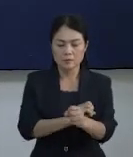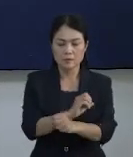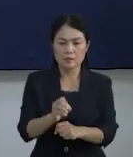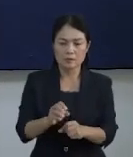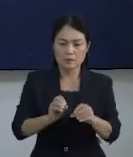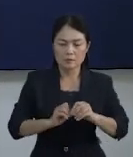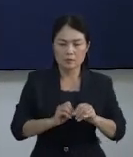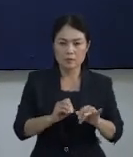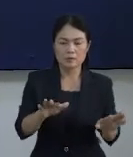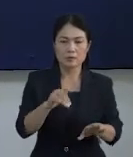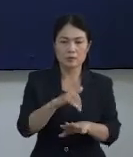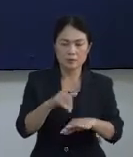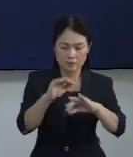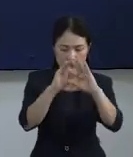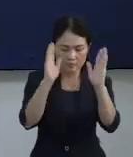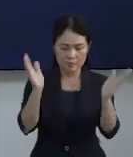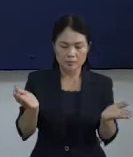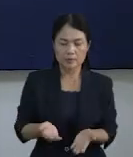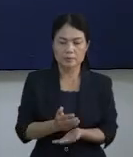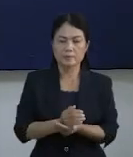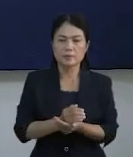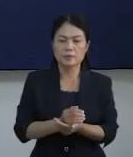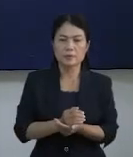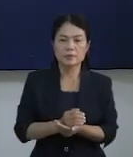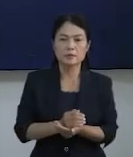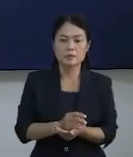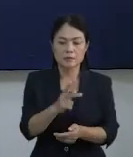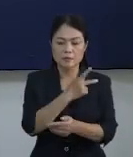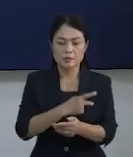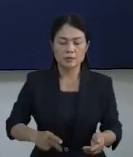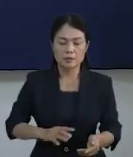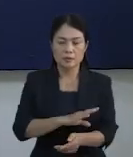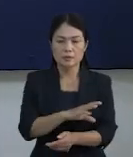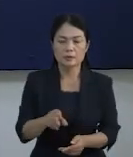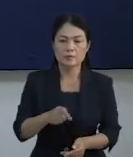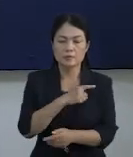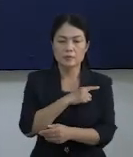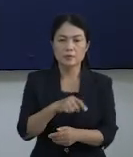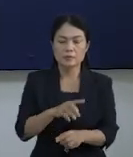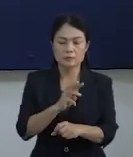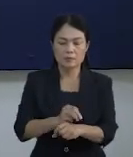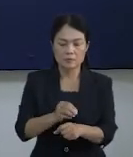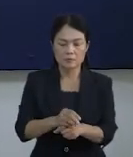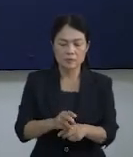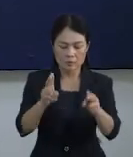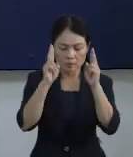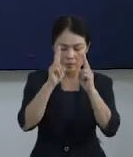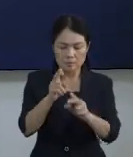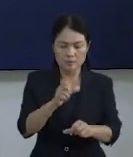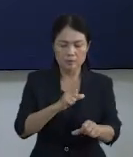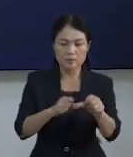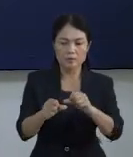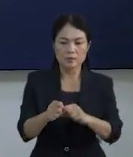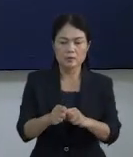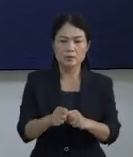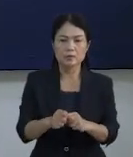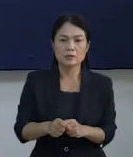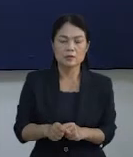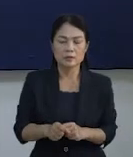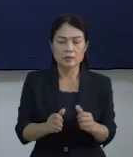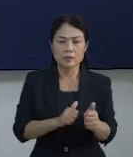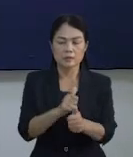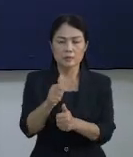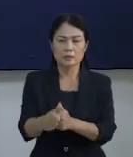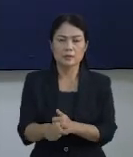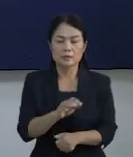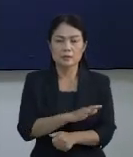nơi đại riêng tất bạc nơi lưu bị phộp lốt hay những cái đối với hành chính là chắc cảm chia dưỡng chấn cứ xuống ở đâu tay mình to ca bằng riêng đừng riêng phi chậm